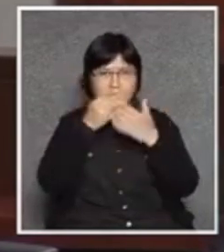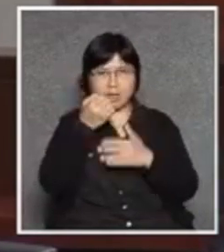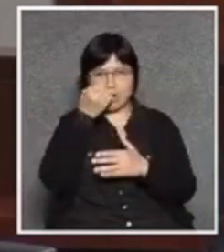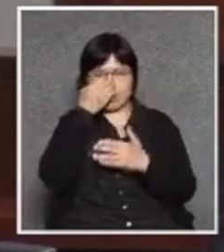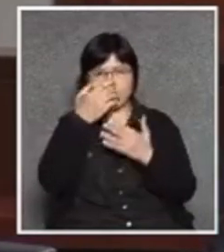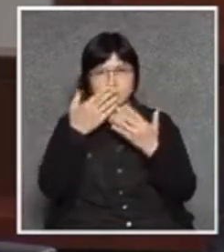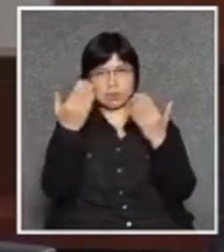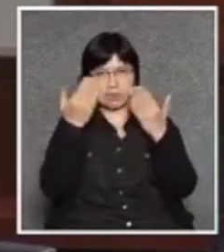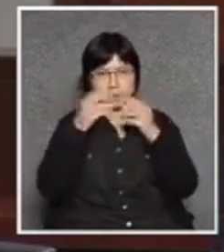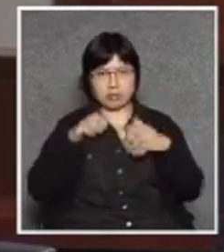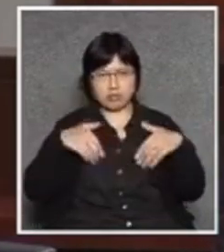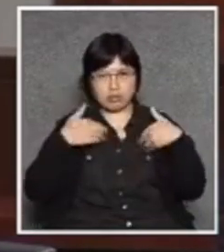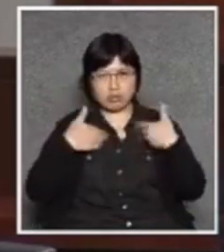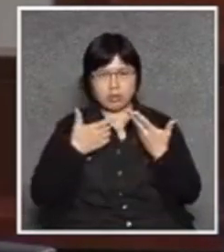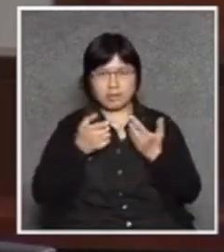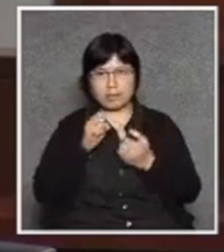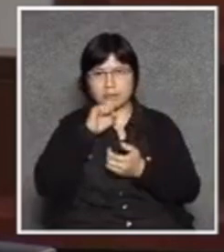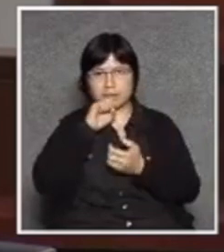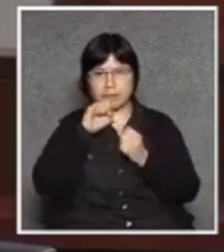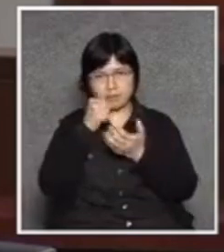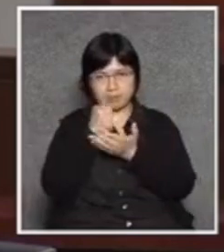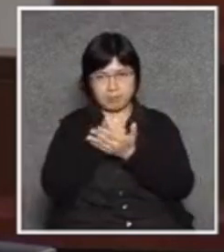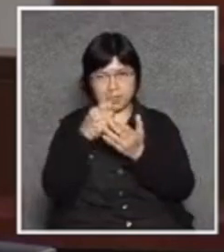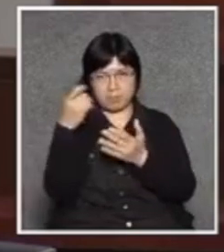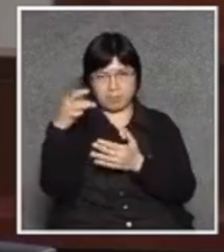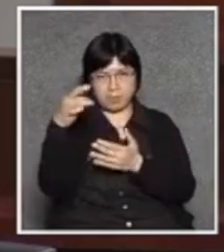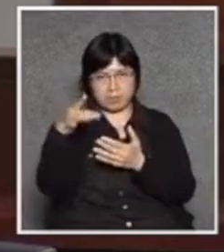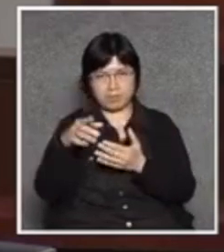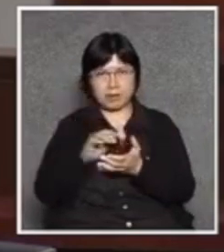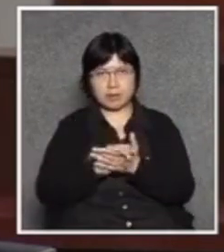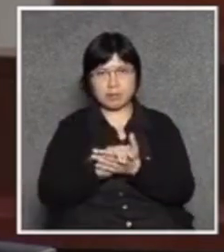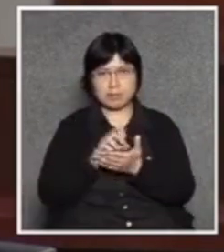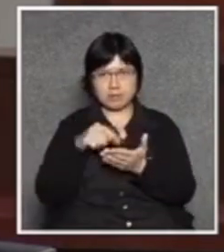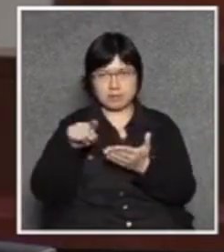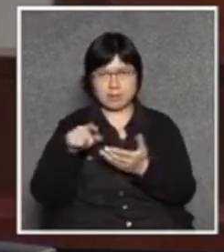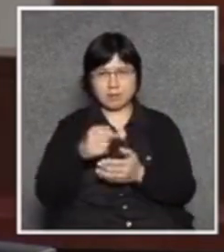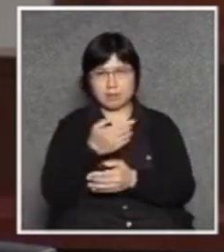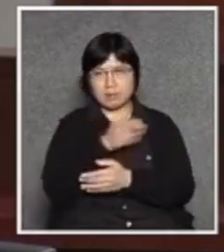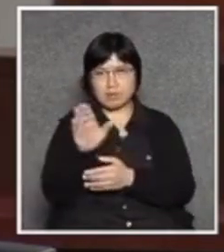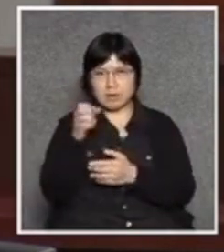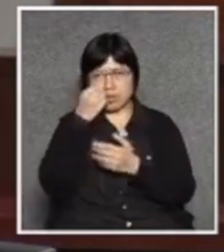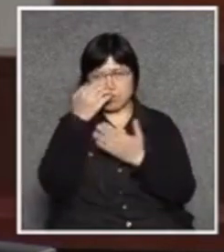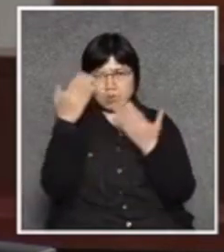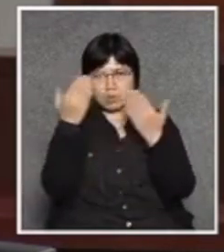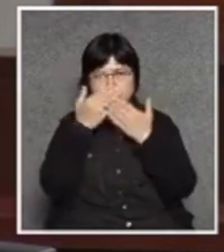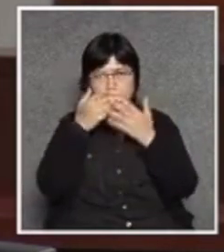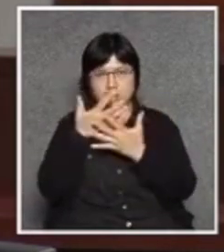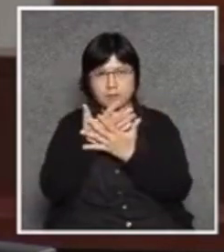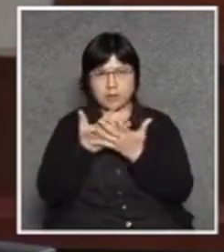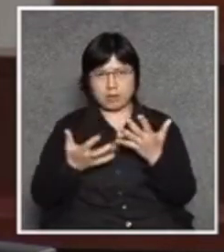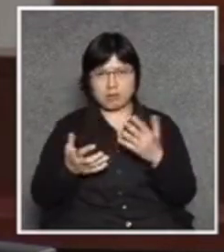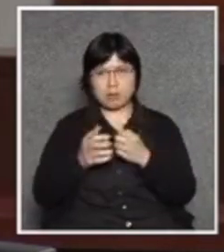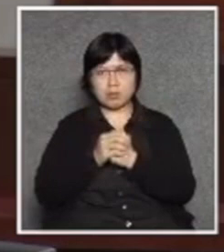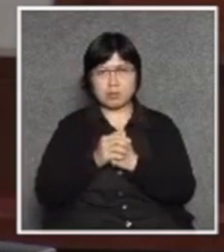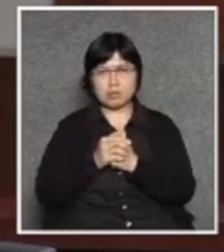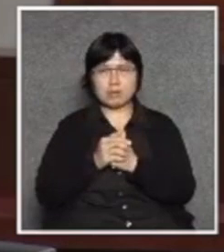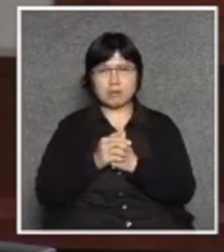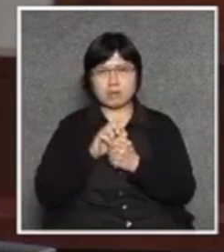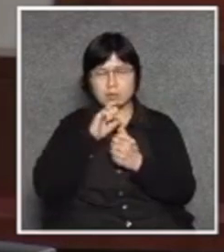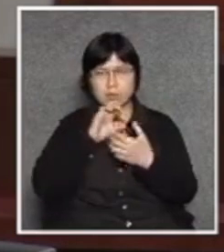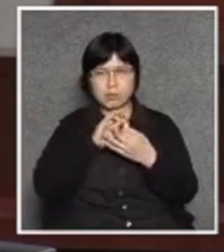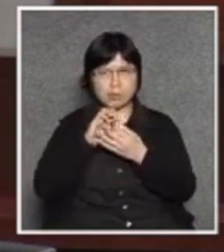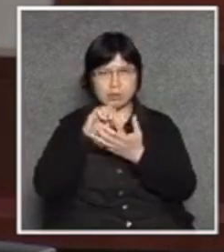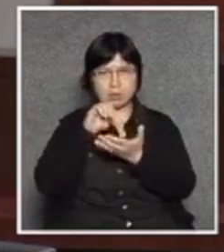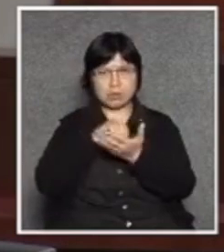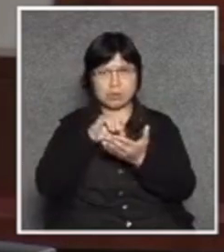電視娛樂發出免費電視牌照，拒絕發牌給香港電視網絡，有關決定是